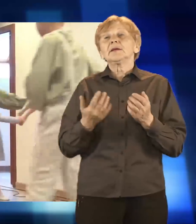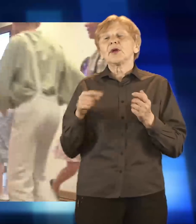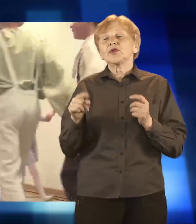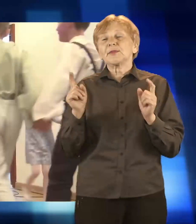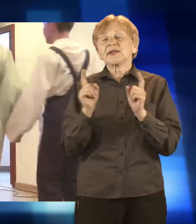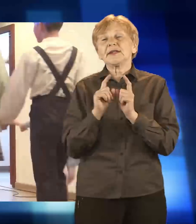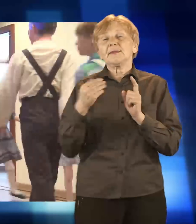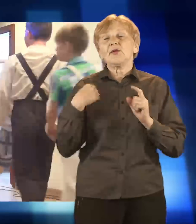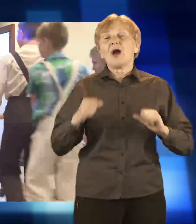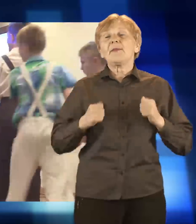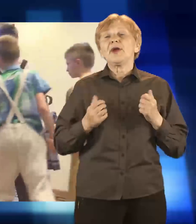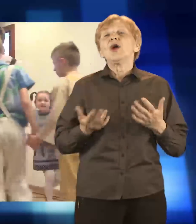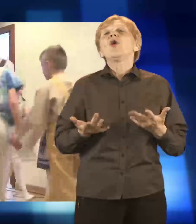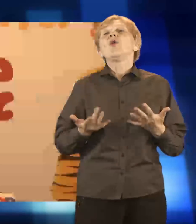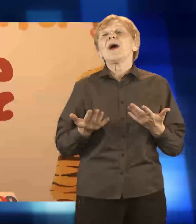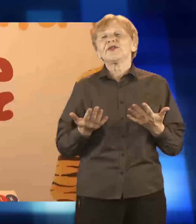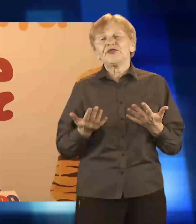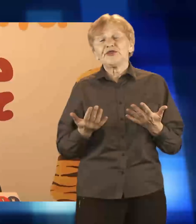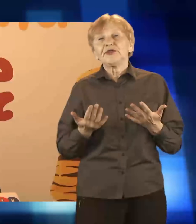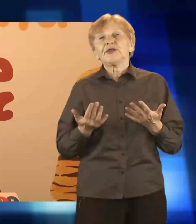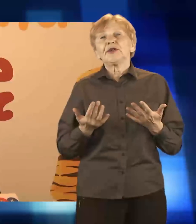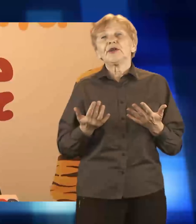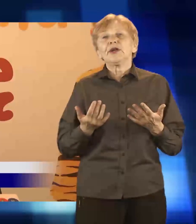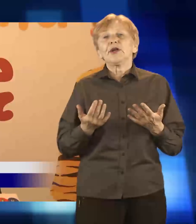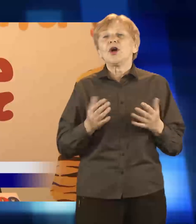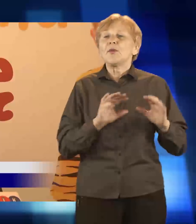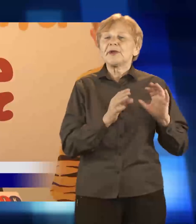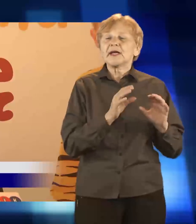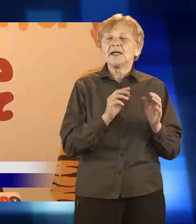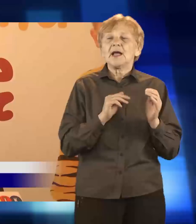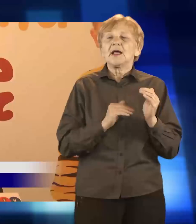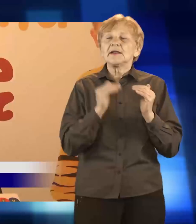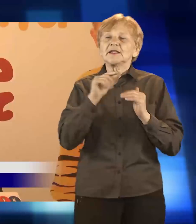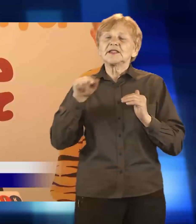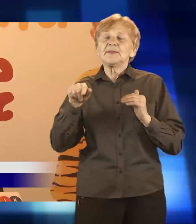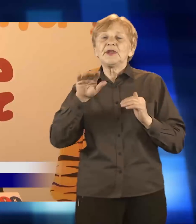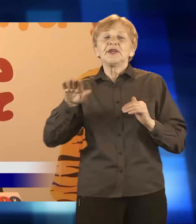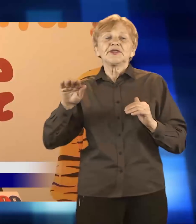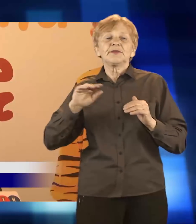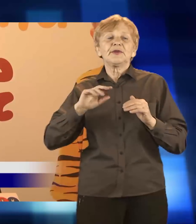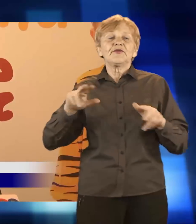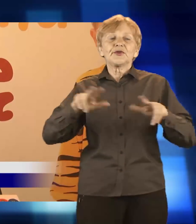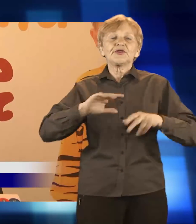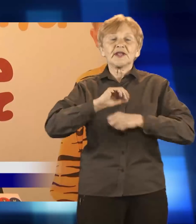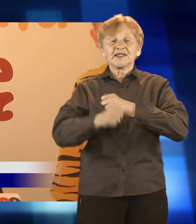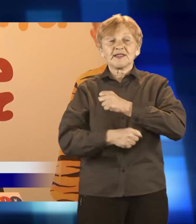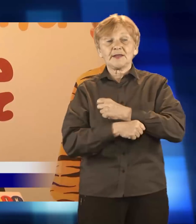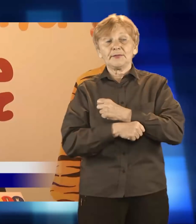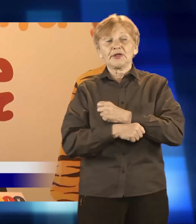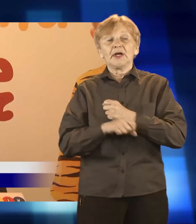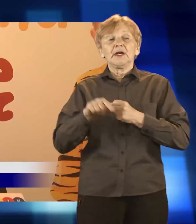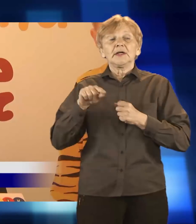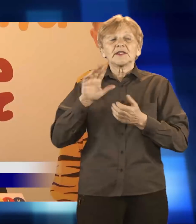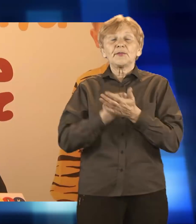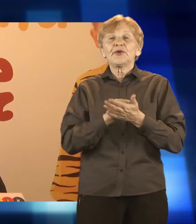nad przyjętymi dziećmi. Nasze stowarzyszenie zajmuje się przede wszystkim rodzicielstwem zastępczym, promowaniem tego rodzicielstwa zastępczego, ale